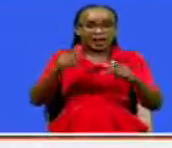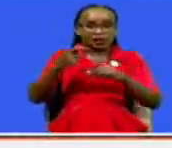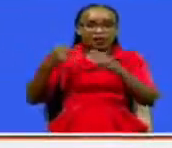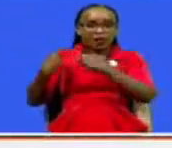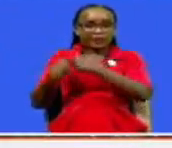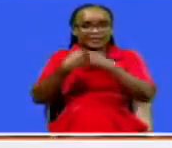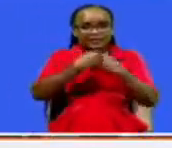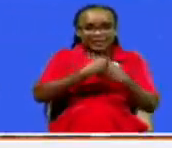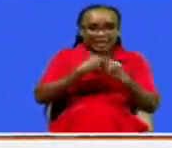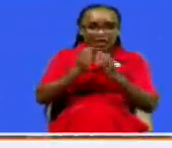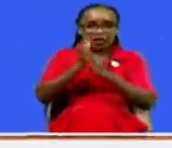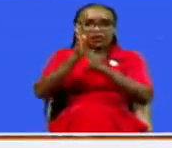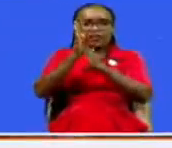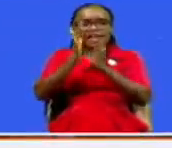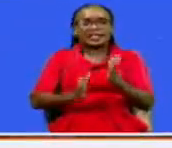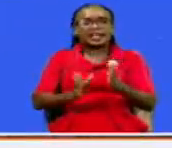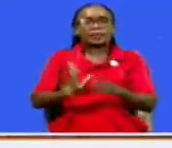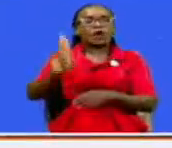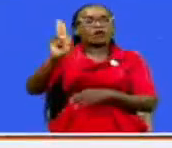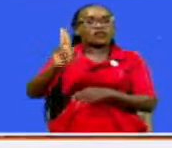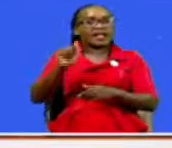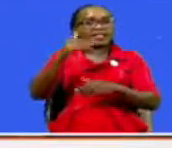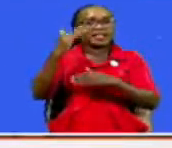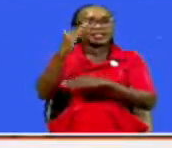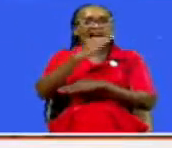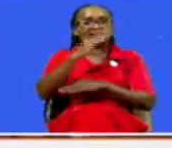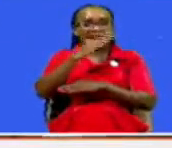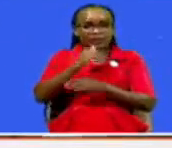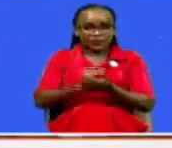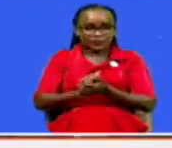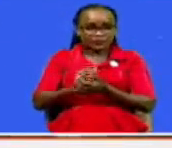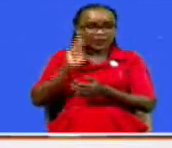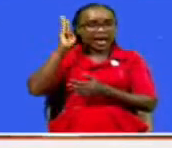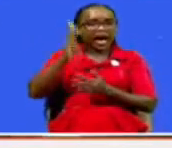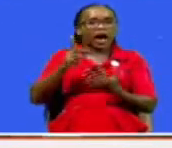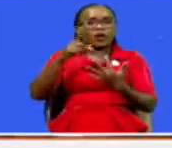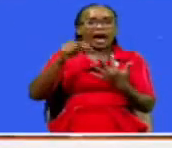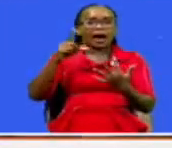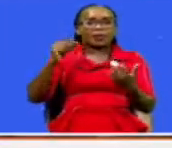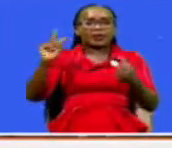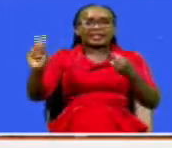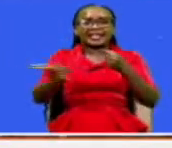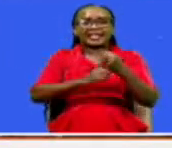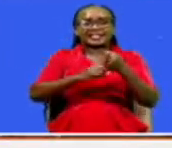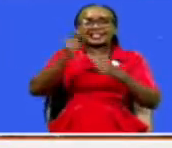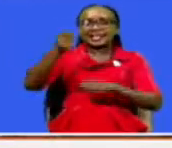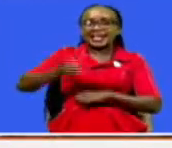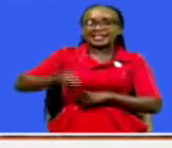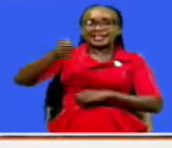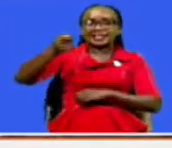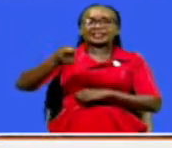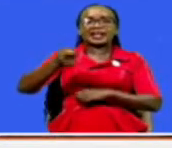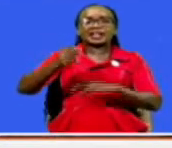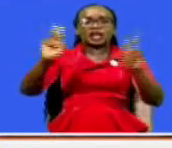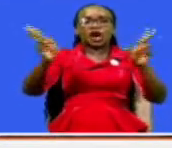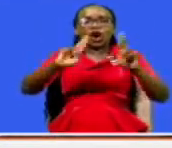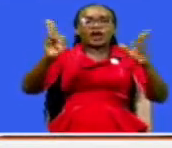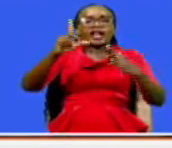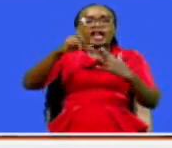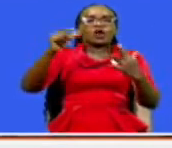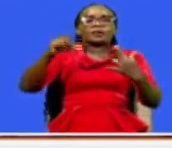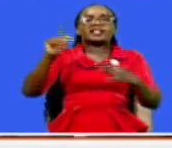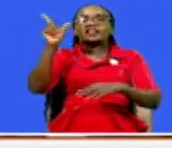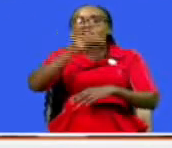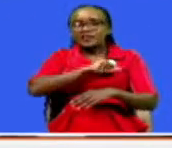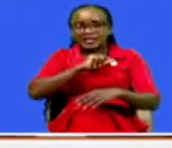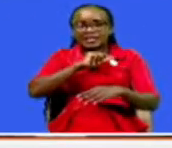pingamizi za utawala wa Kenyatta. This afternoon I will appoint the six judges already nominated